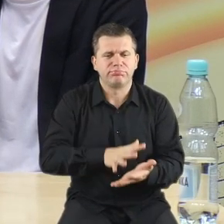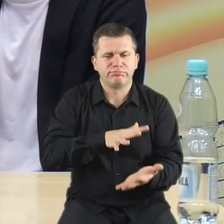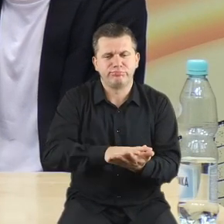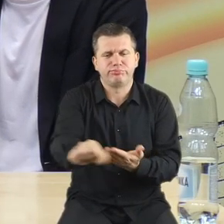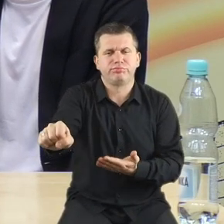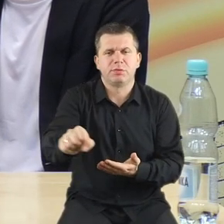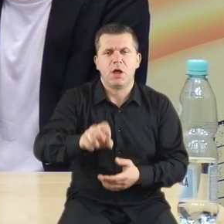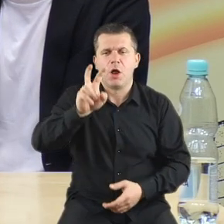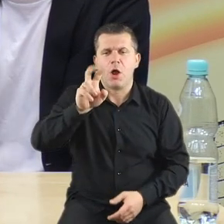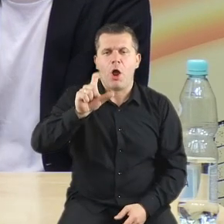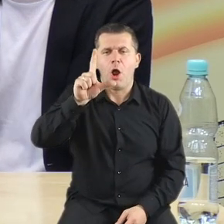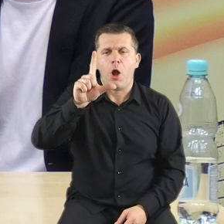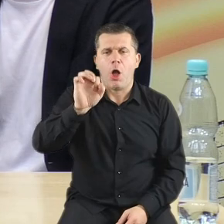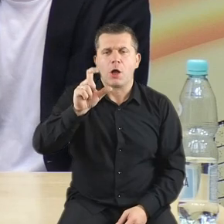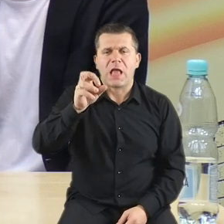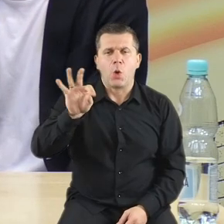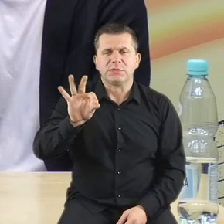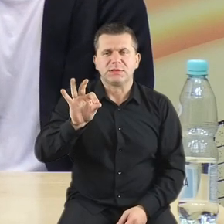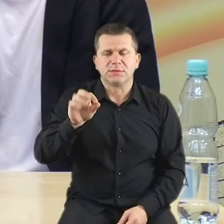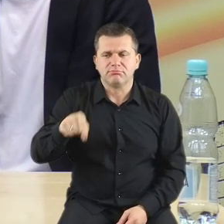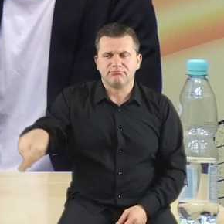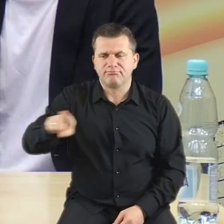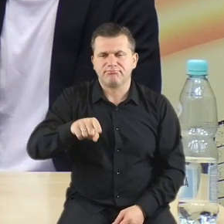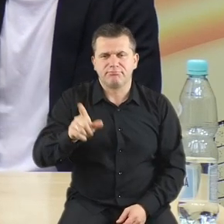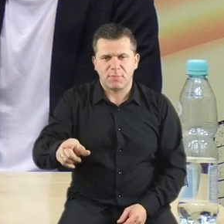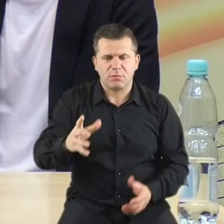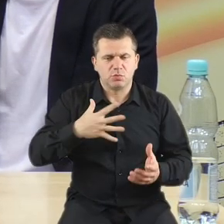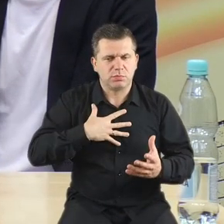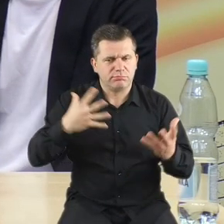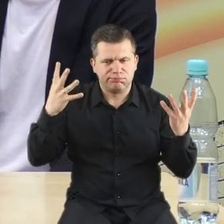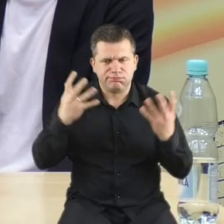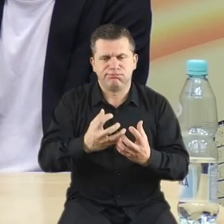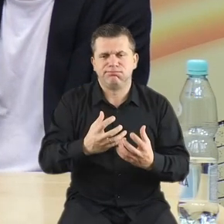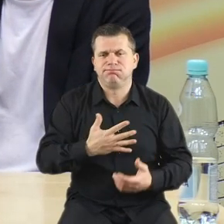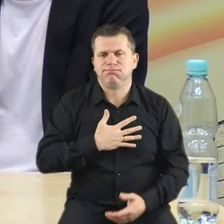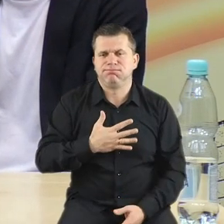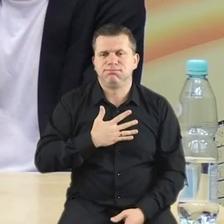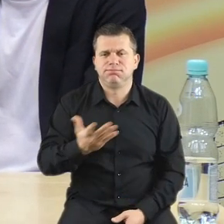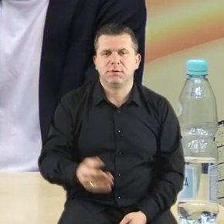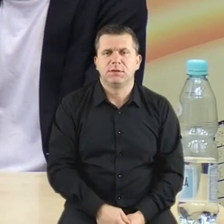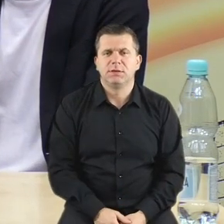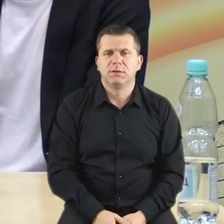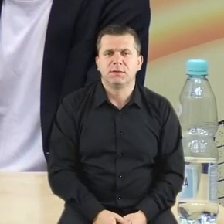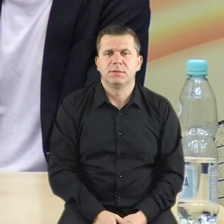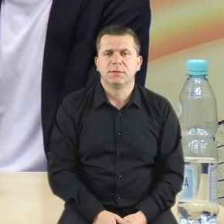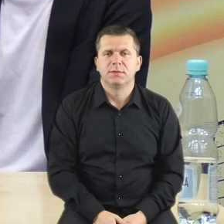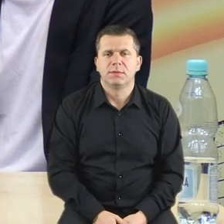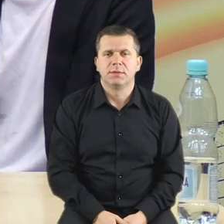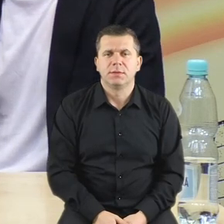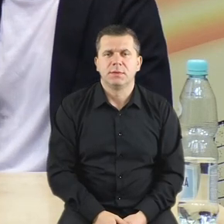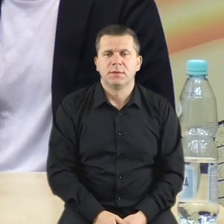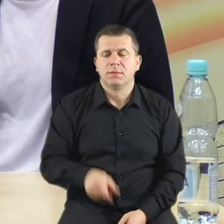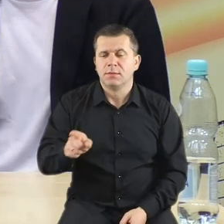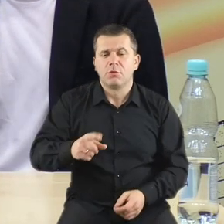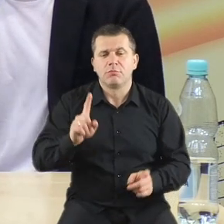Holokaustu, który ogarnia tych bohaterów coraz mroczniej, nie jest takim dominującym, powiedziałabym tutaj,